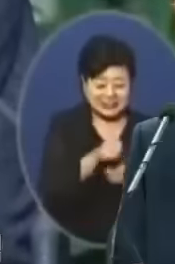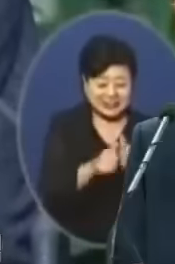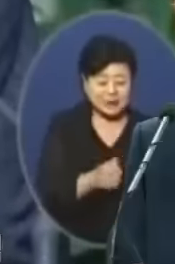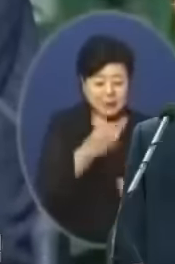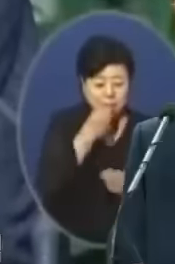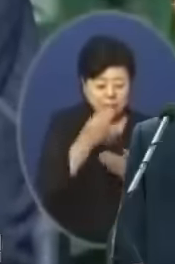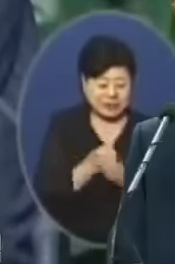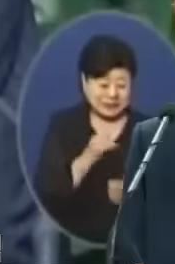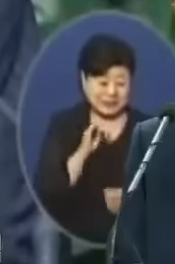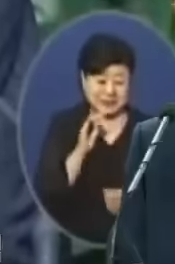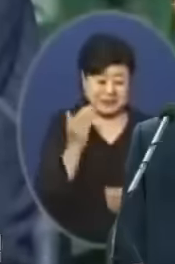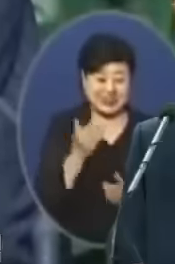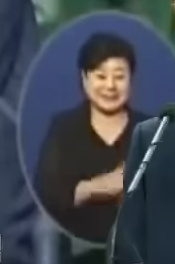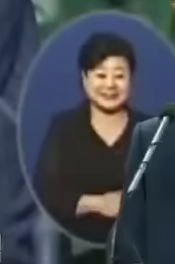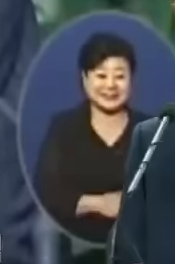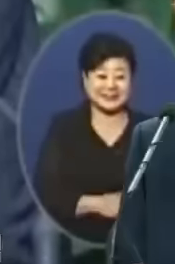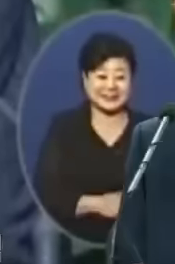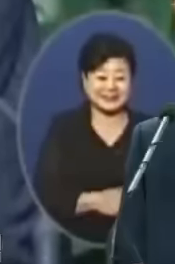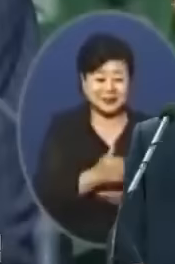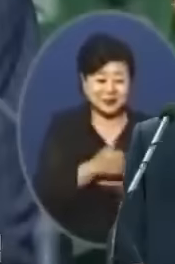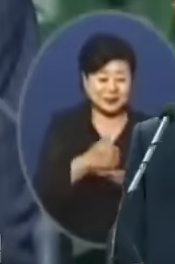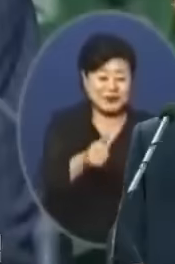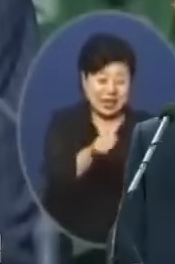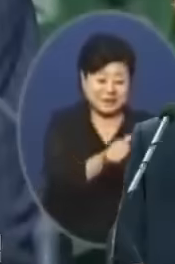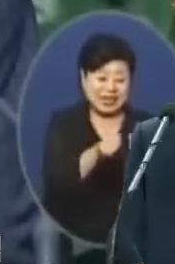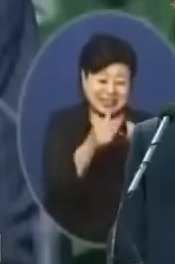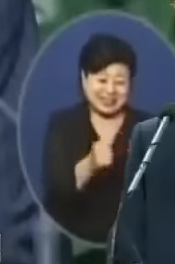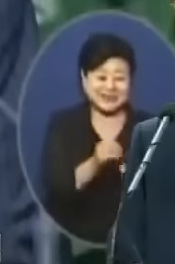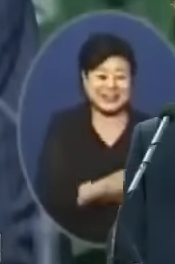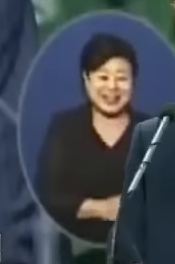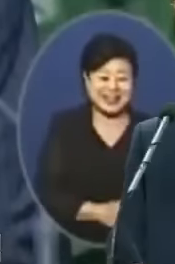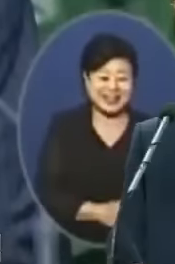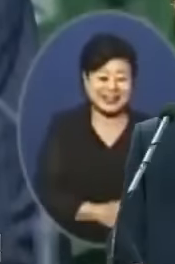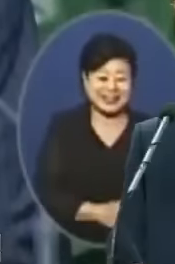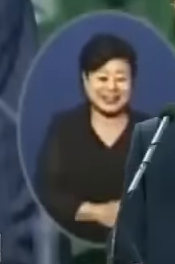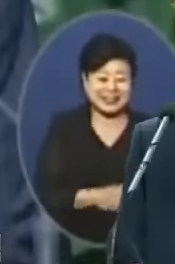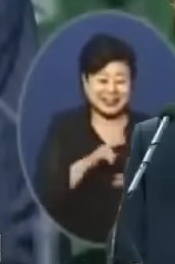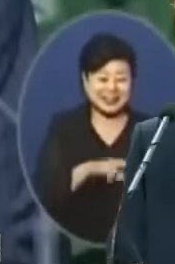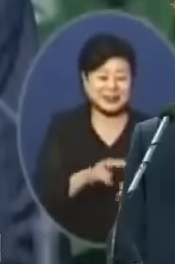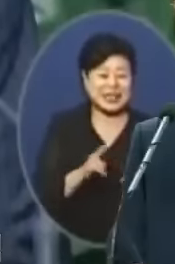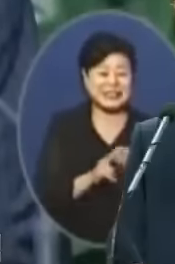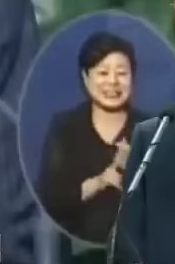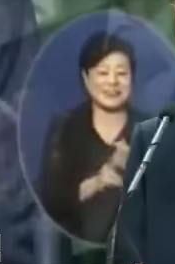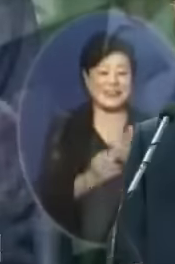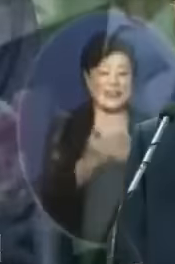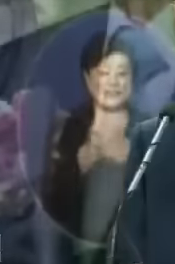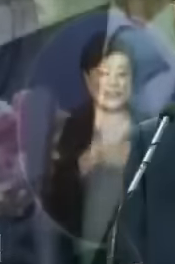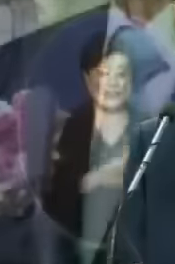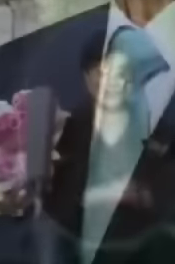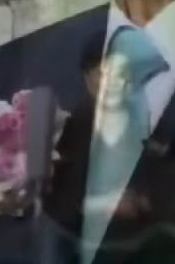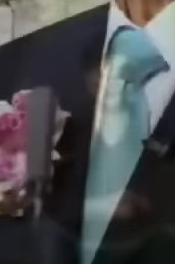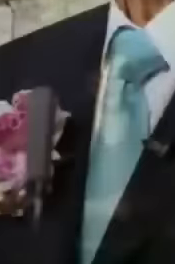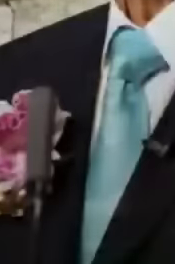하나님의 복받은 사람인 것입니다. 주님이 함께 계십니다. 이 자리에 기적이 일어납니다.